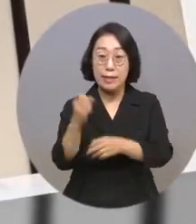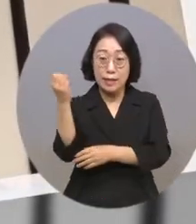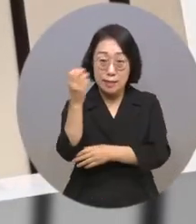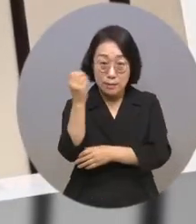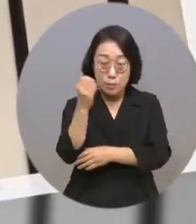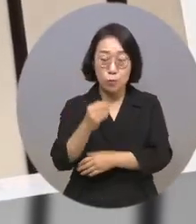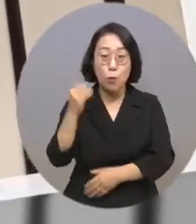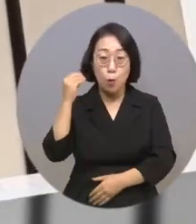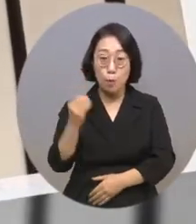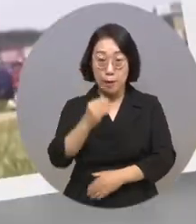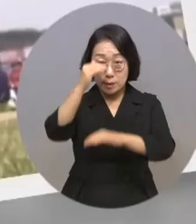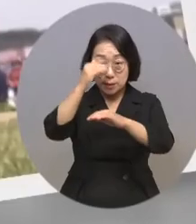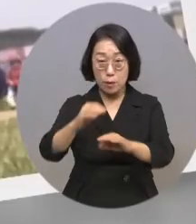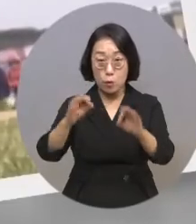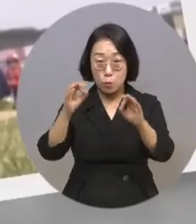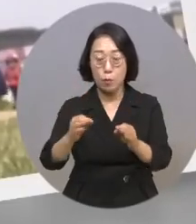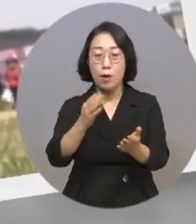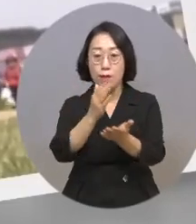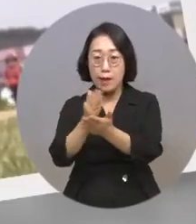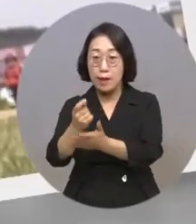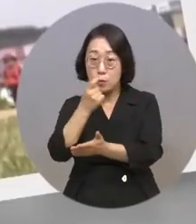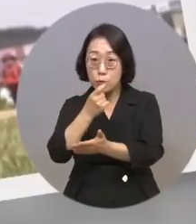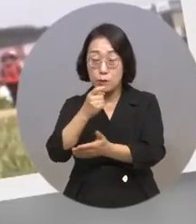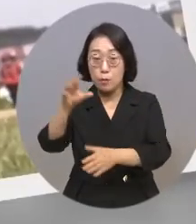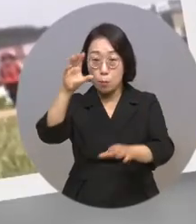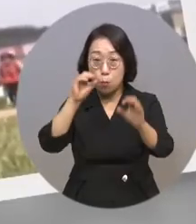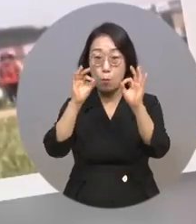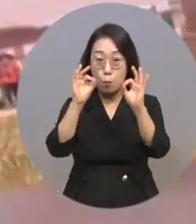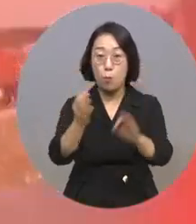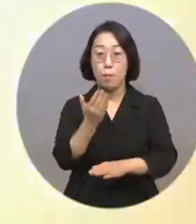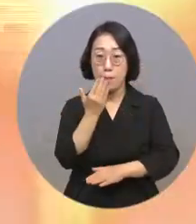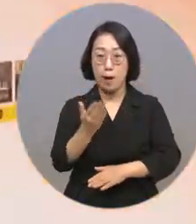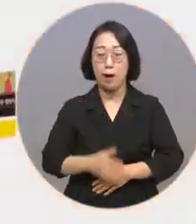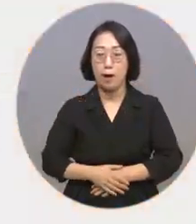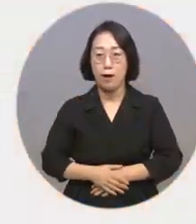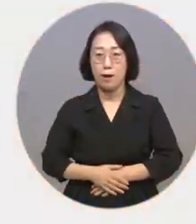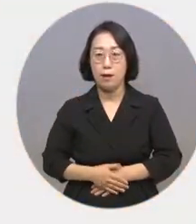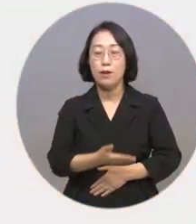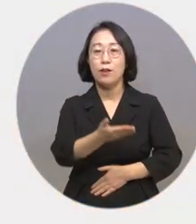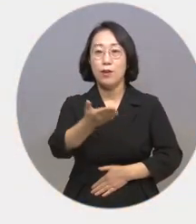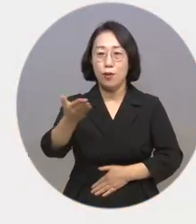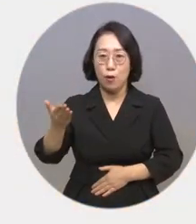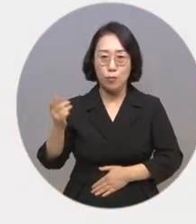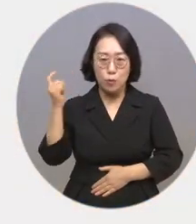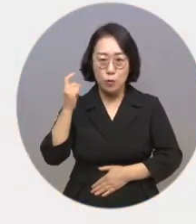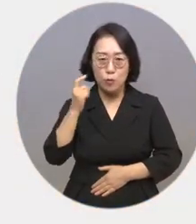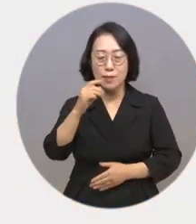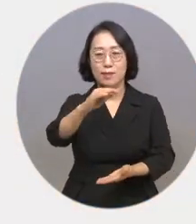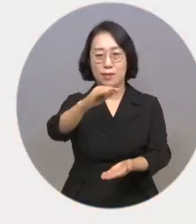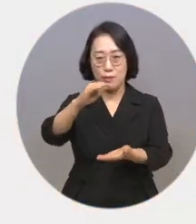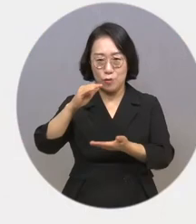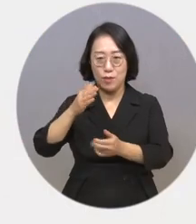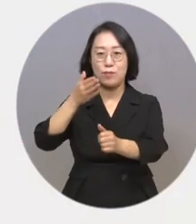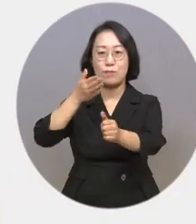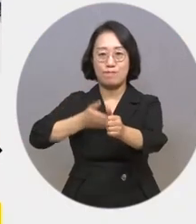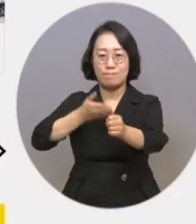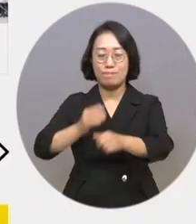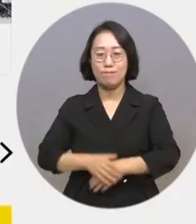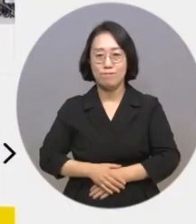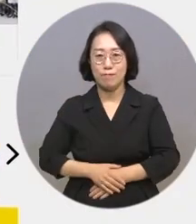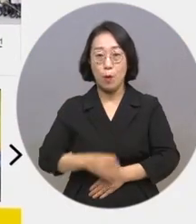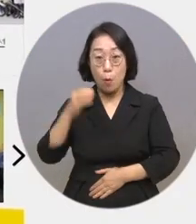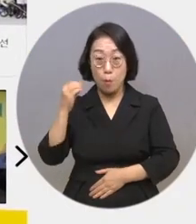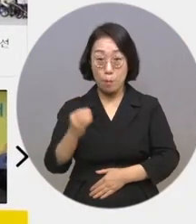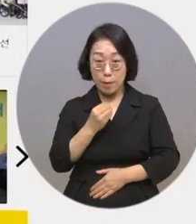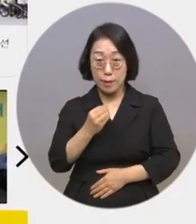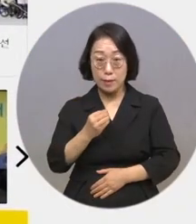뉴스 홈페이지를 통해 보다 다양한 소식을 접할 수 있습니다. 시청자 여러분의 제보를 기다립니다. 웰페어 뉴스